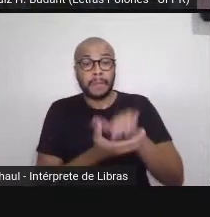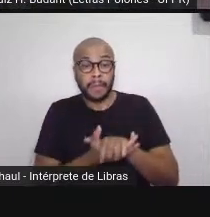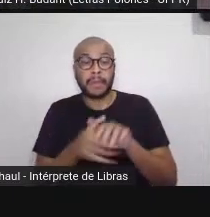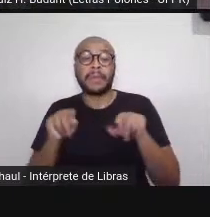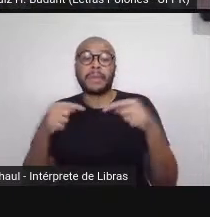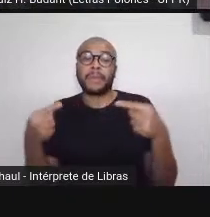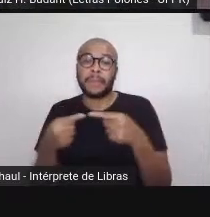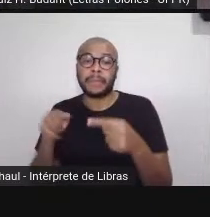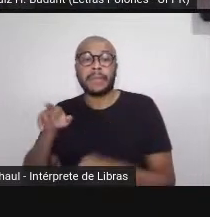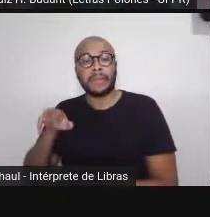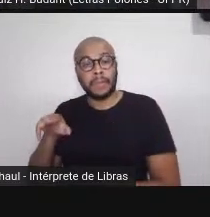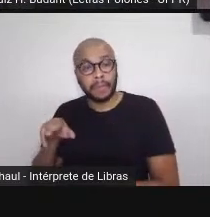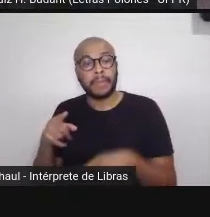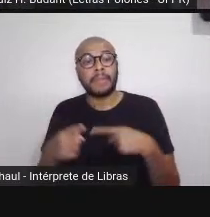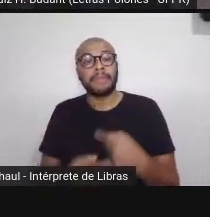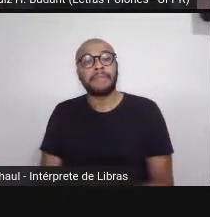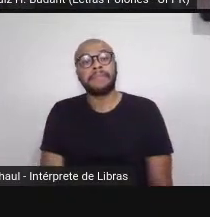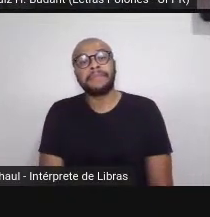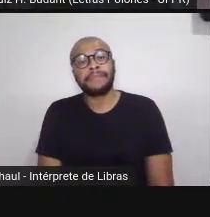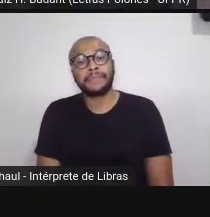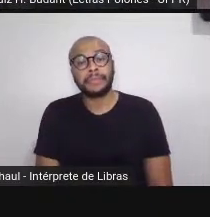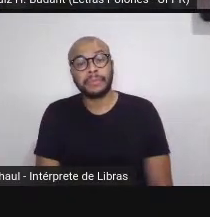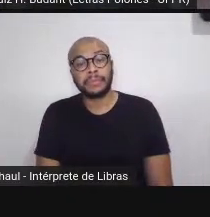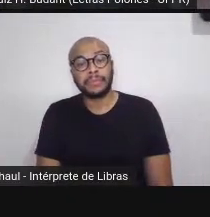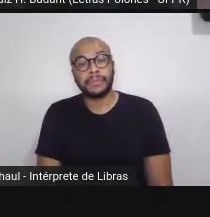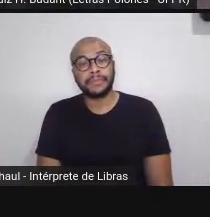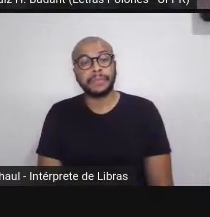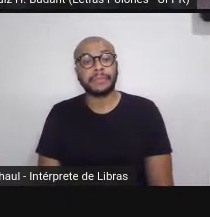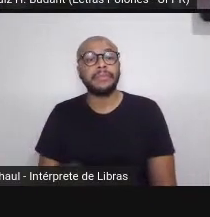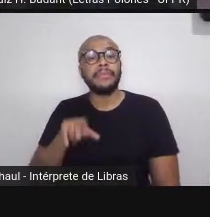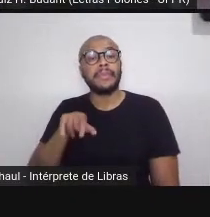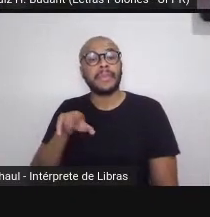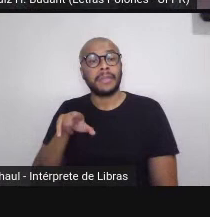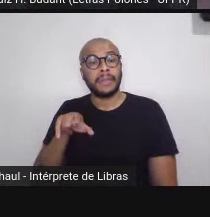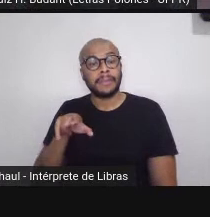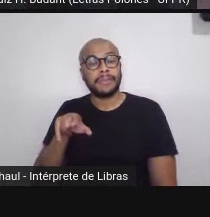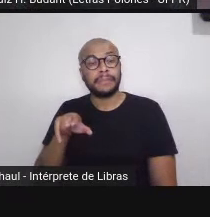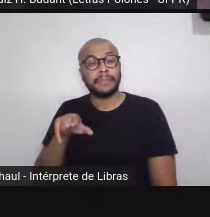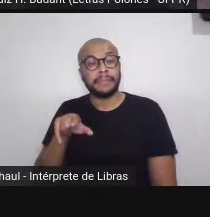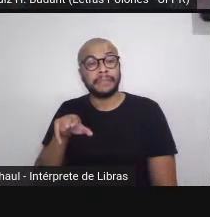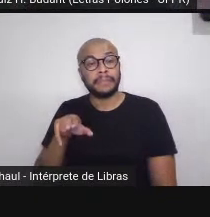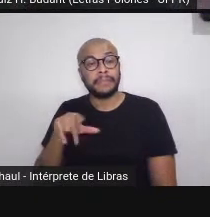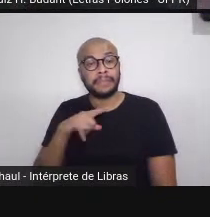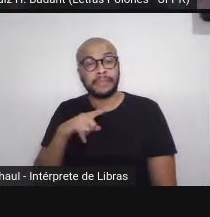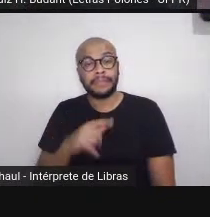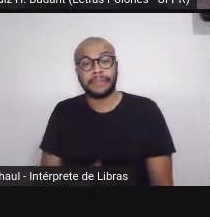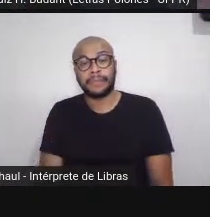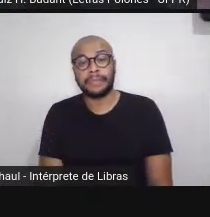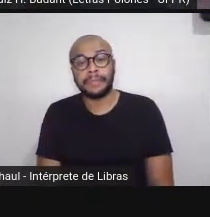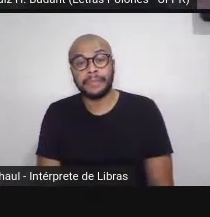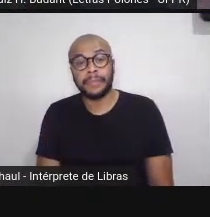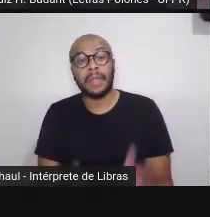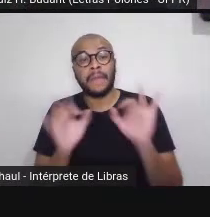siostry Nowak, porque siostry, as irmãs, né? E rodzina Nowaków, a família dos Nowak,